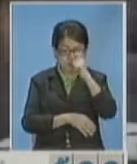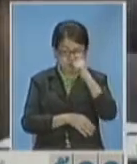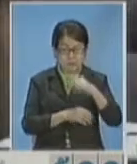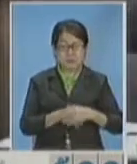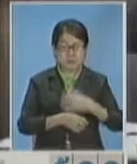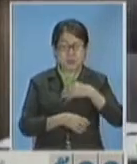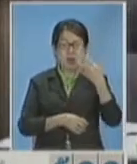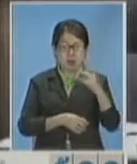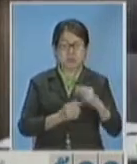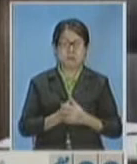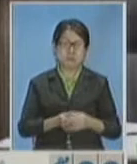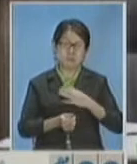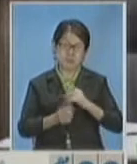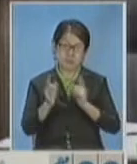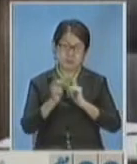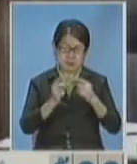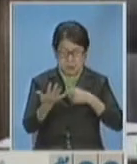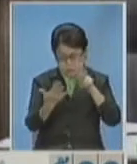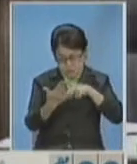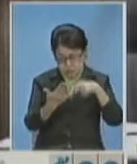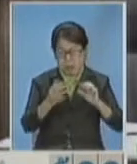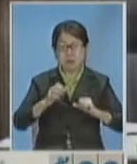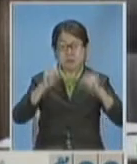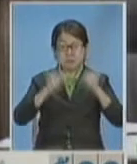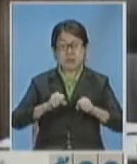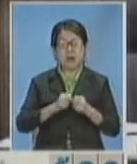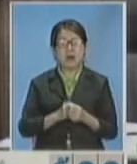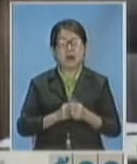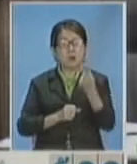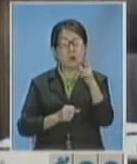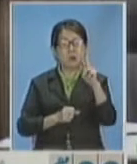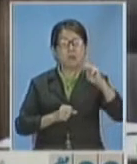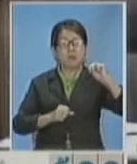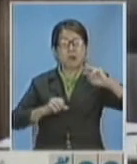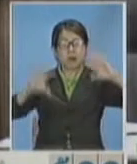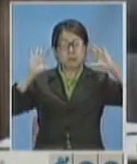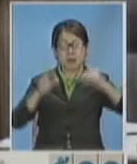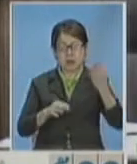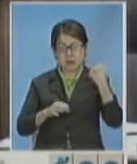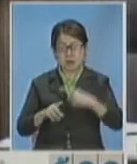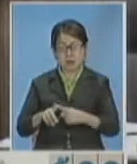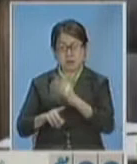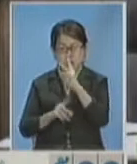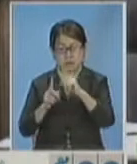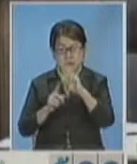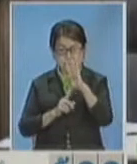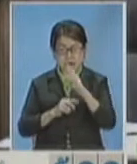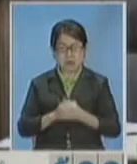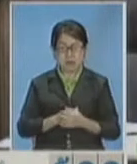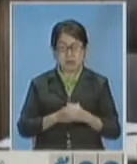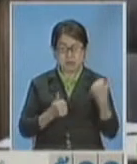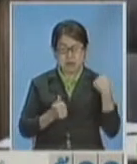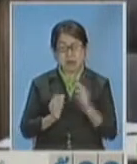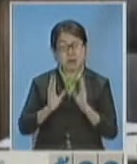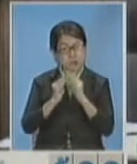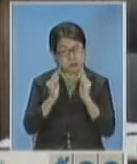ฉันได้มีโอกาสได้ดูมติครม.มติคณะรัฐมนตรีเมื่อวันที่4มิถุนายนนะคะได้มีการประชุม